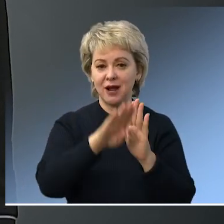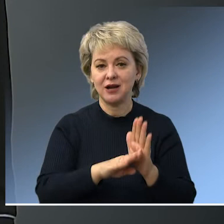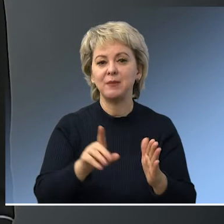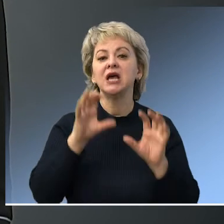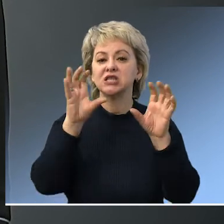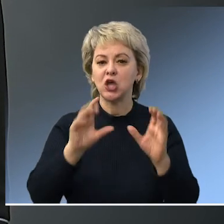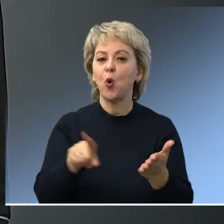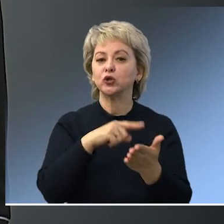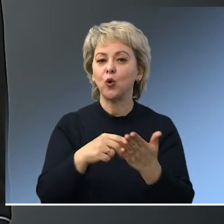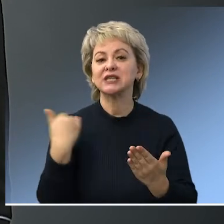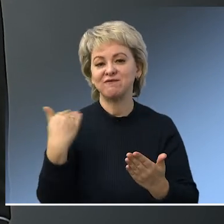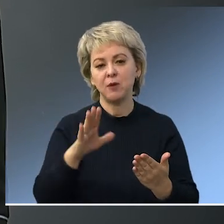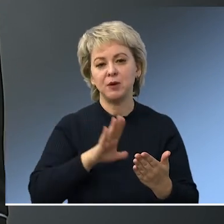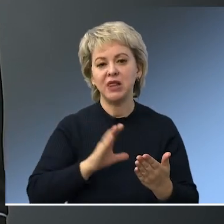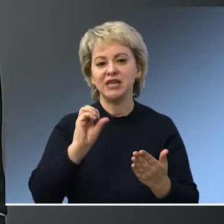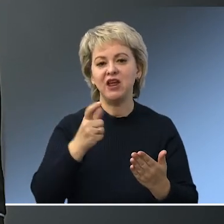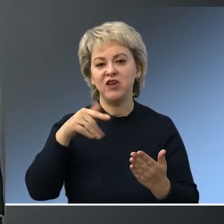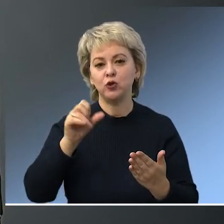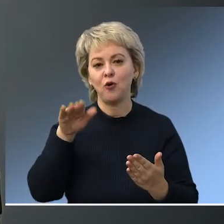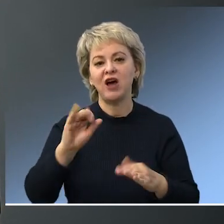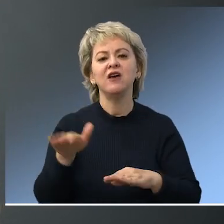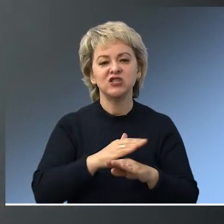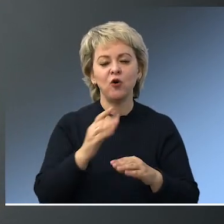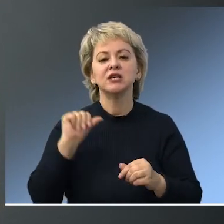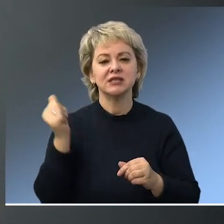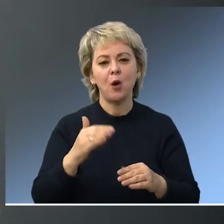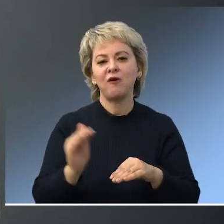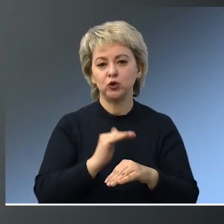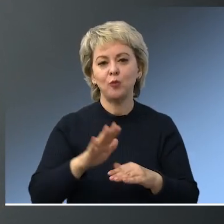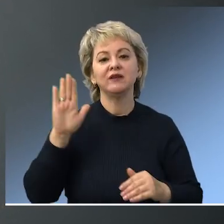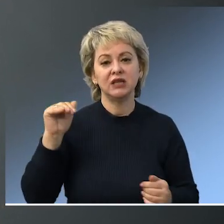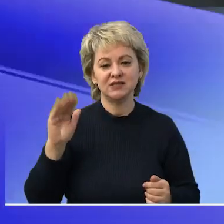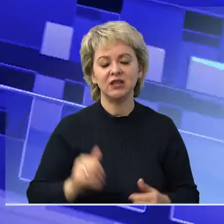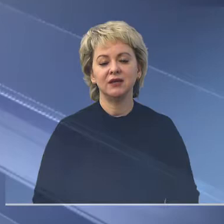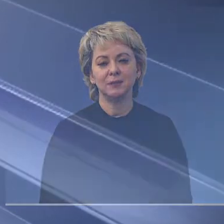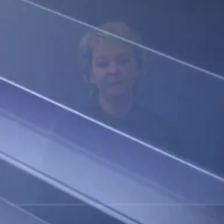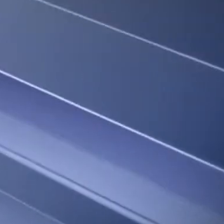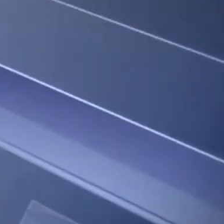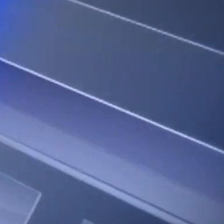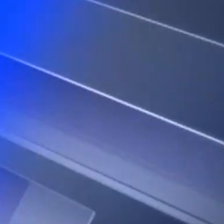программе «Закон и город». С вами была Елена Ветрова. Всего вам самого доброго. До свидания.